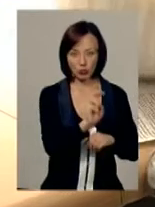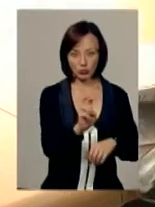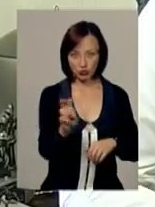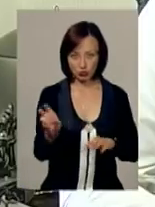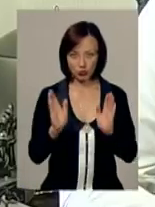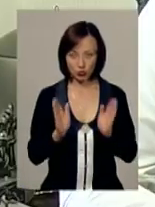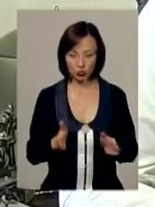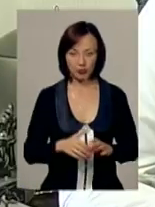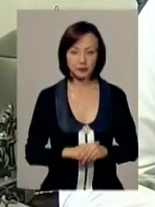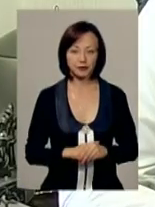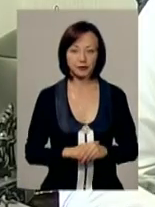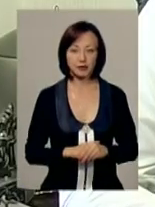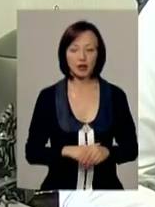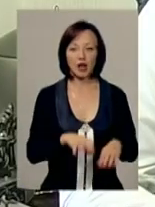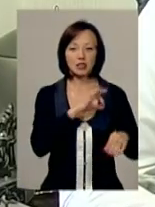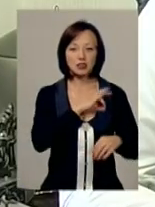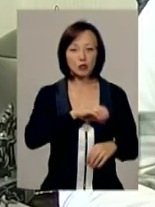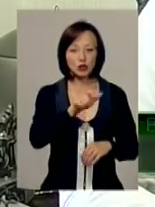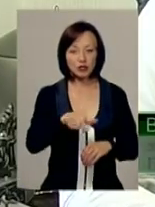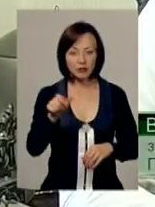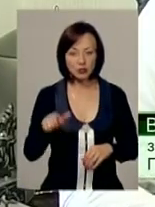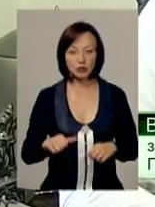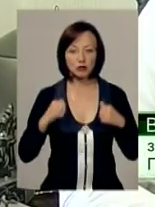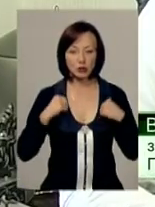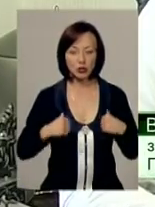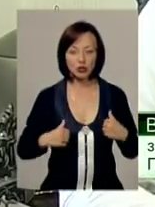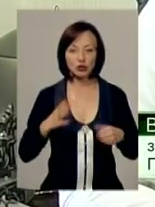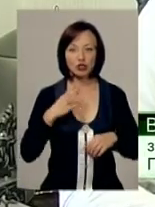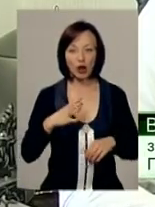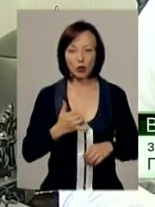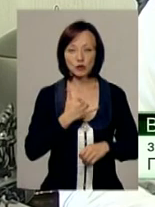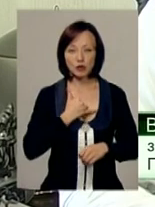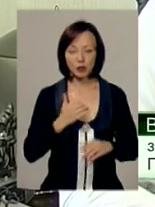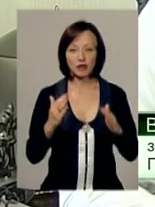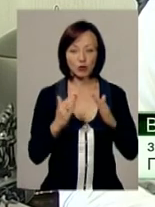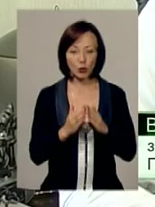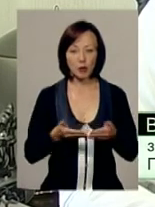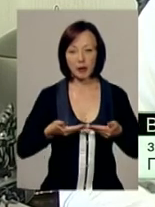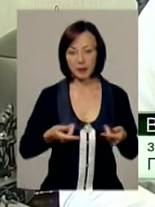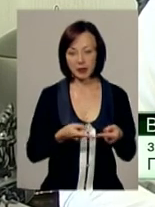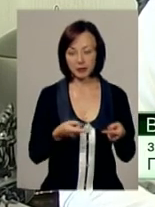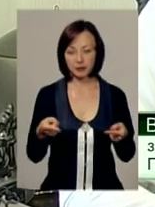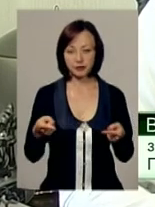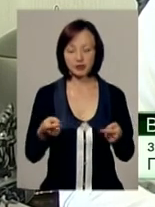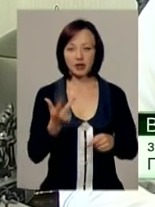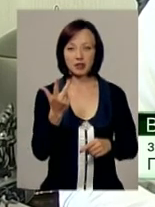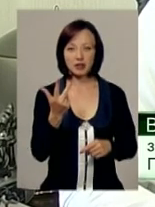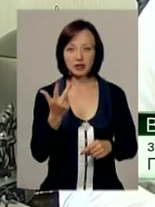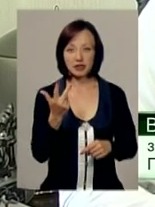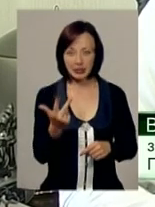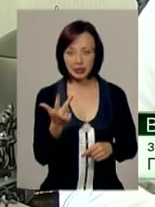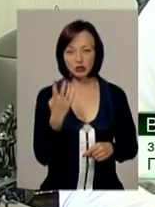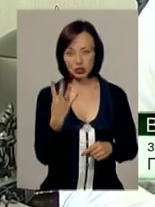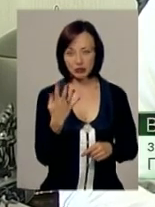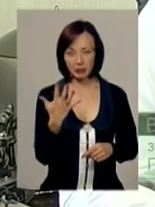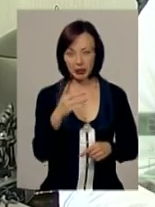абонента. Споживачі спокійно чекають в себе вдома, і ми на протязі 3-4-5